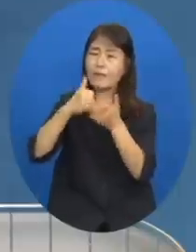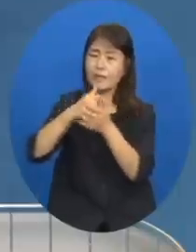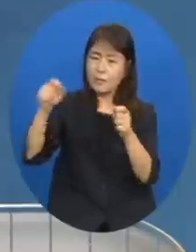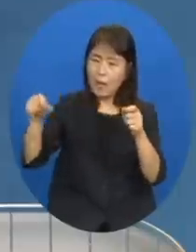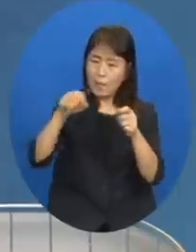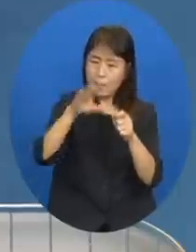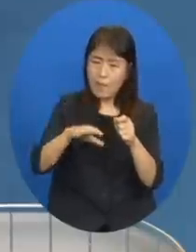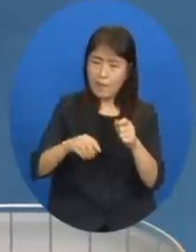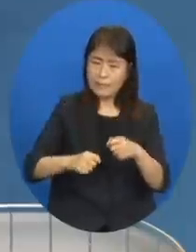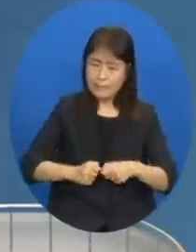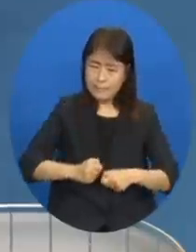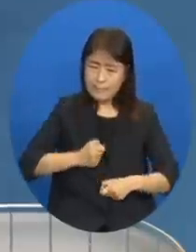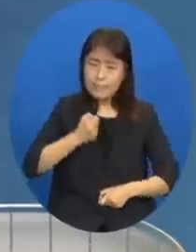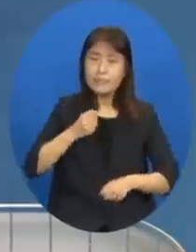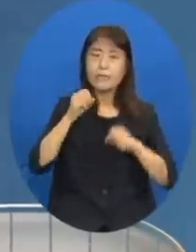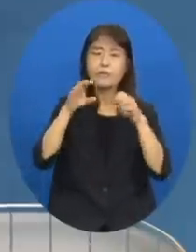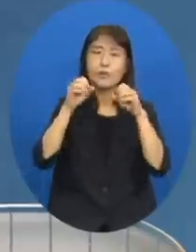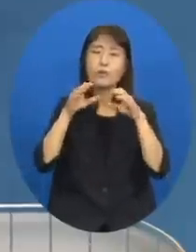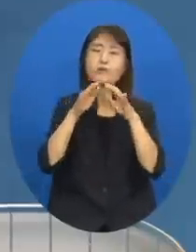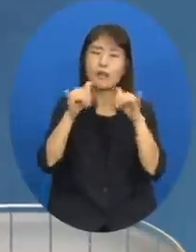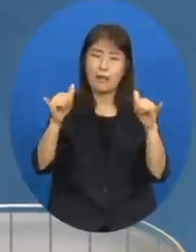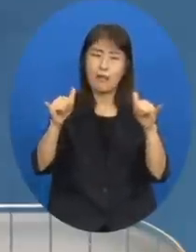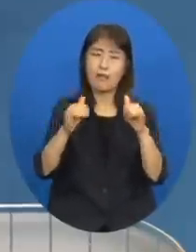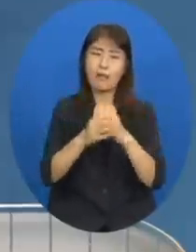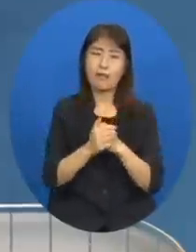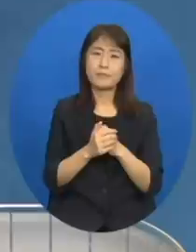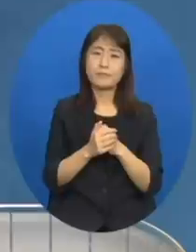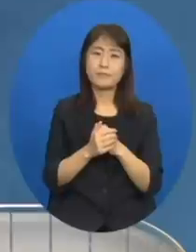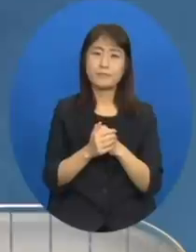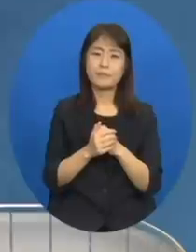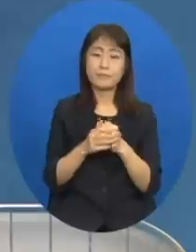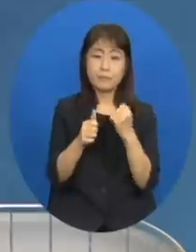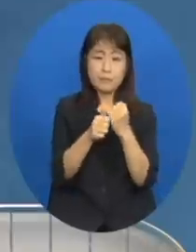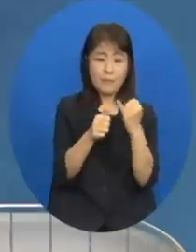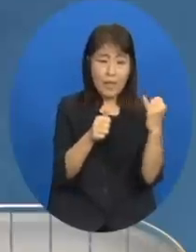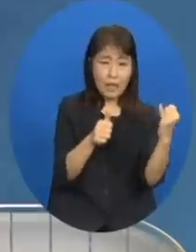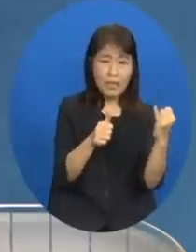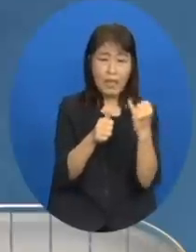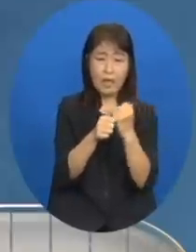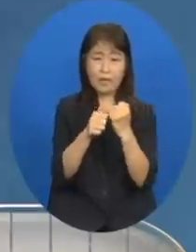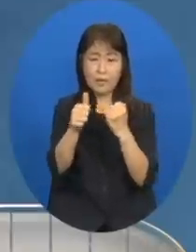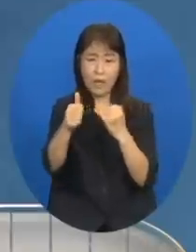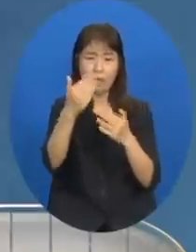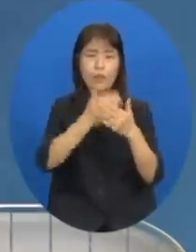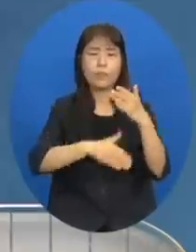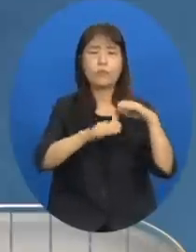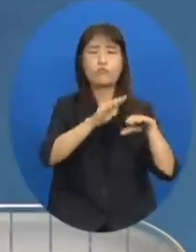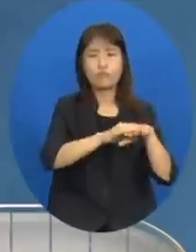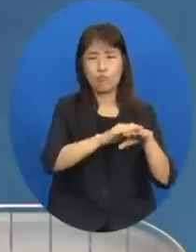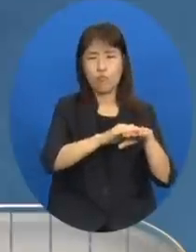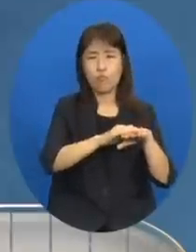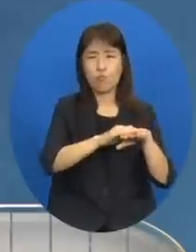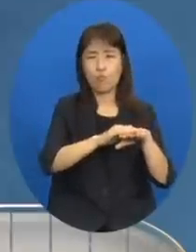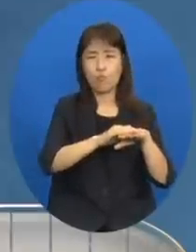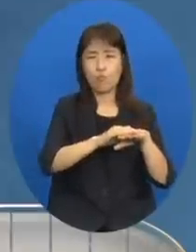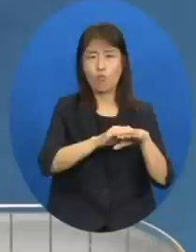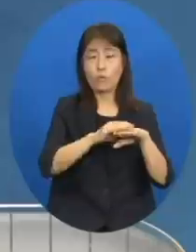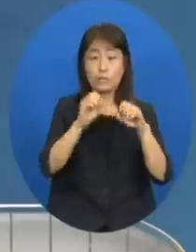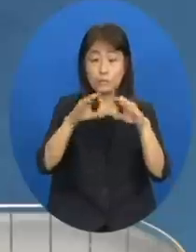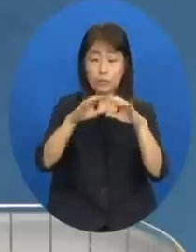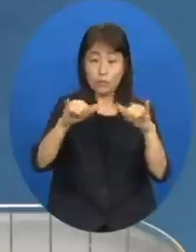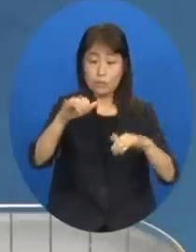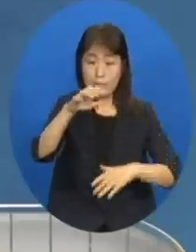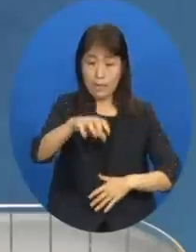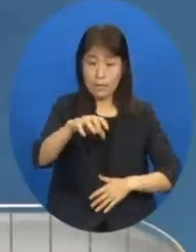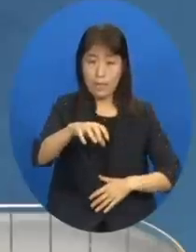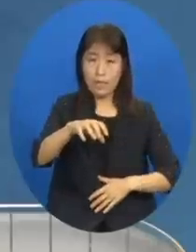선교사님이실 겁니다 근데 그분이 아내와 사랑하는 자녀들을 남겨두고 또 선교지에 많은